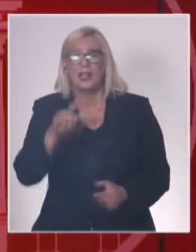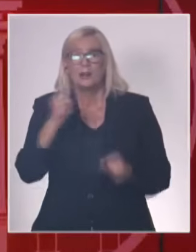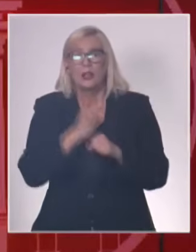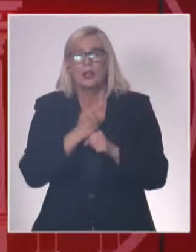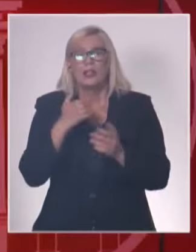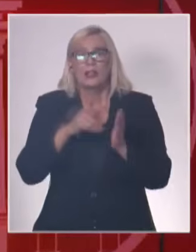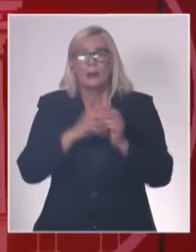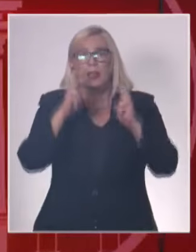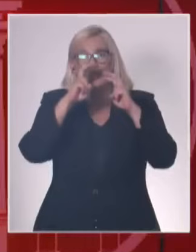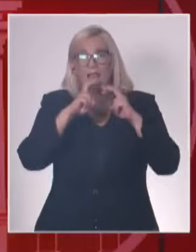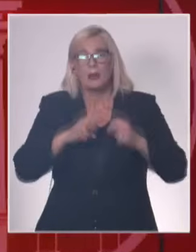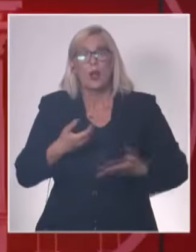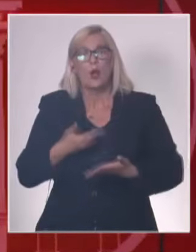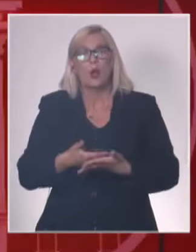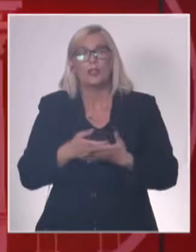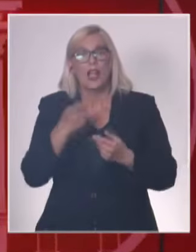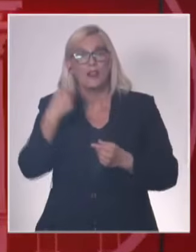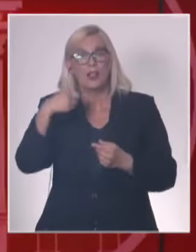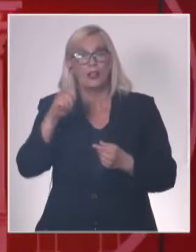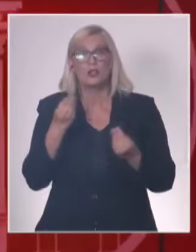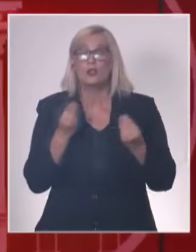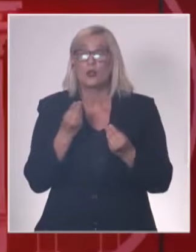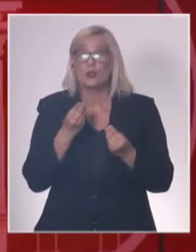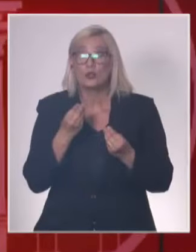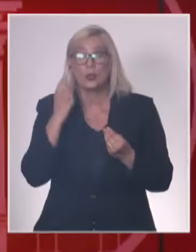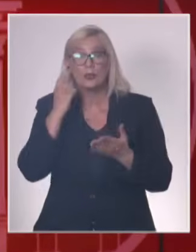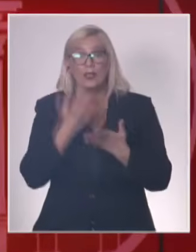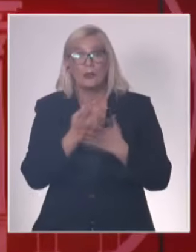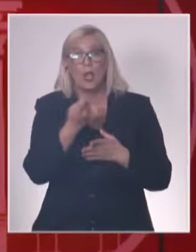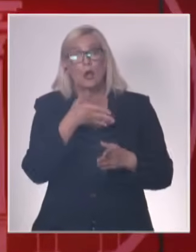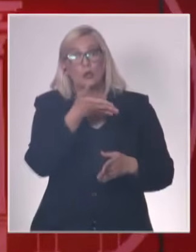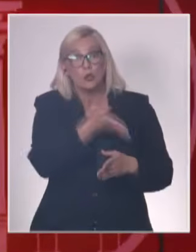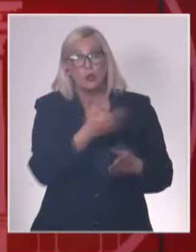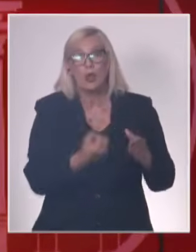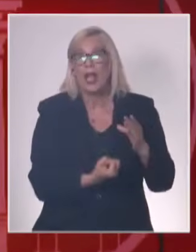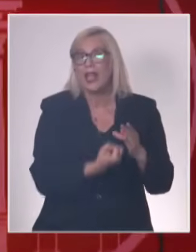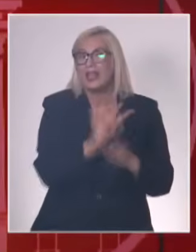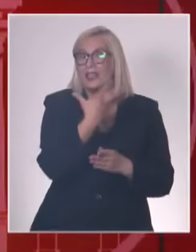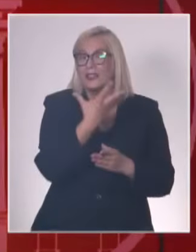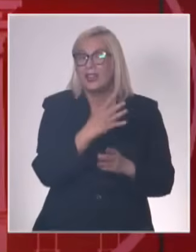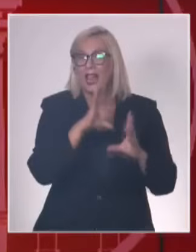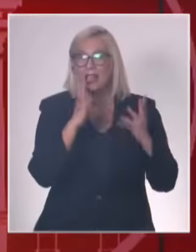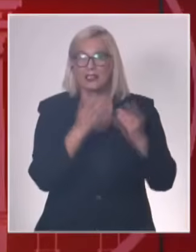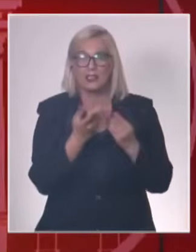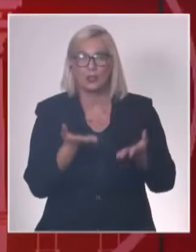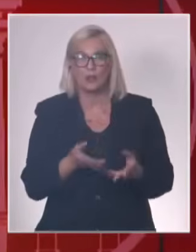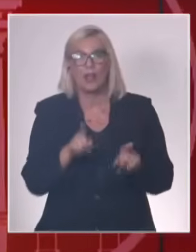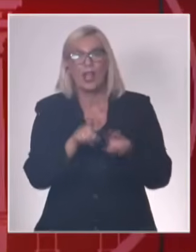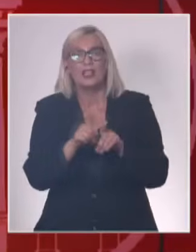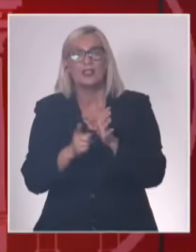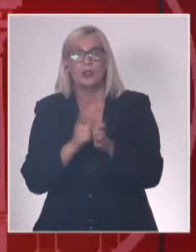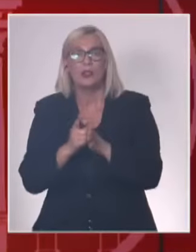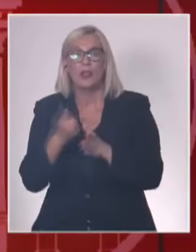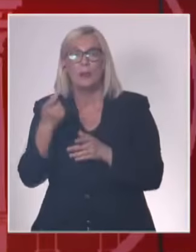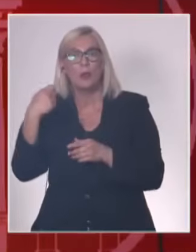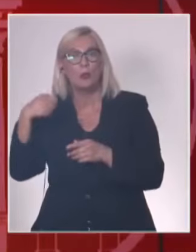на базичната инфлација, бидејќи цениме дека од таму извира се тоа, а истовремено и